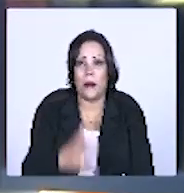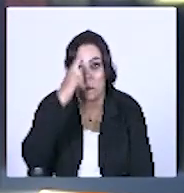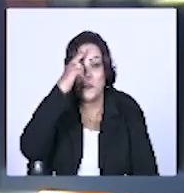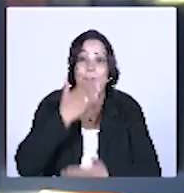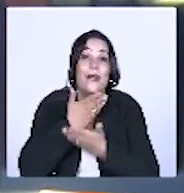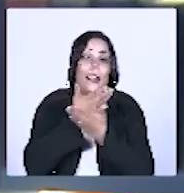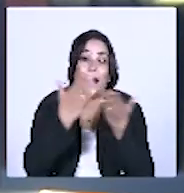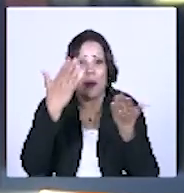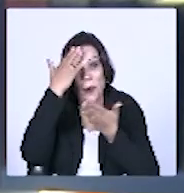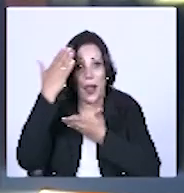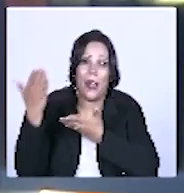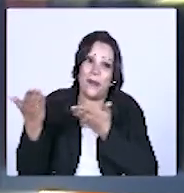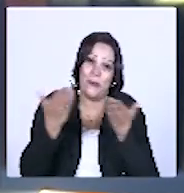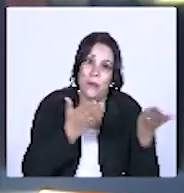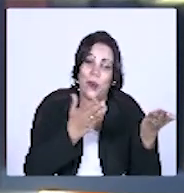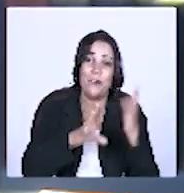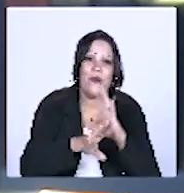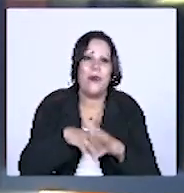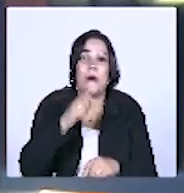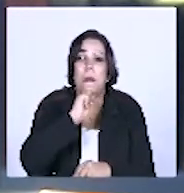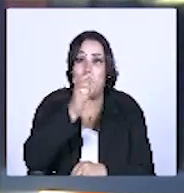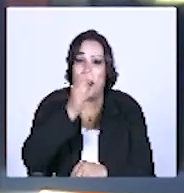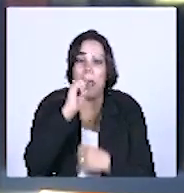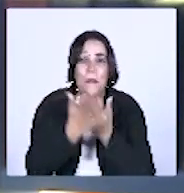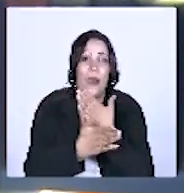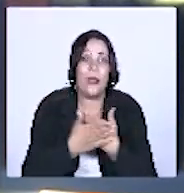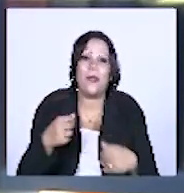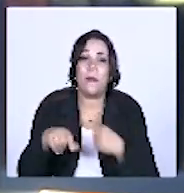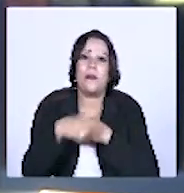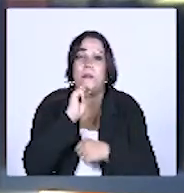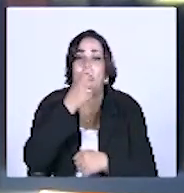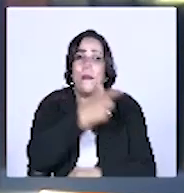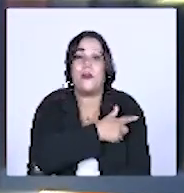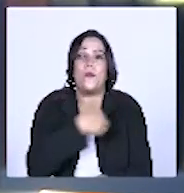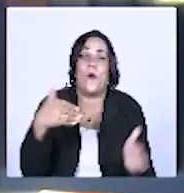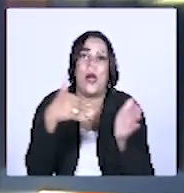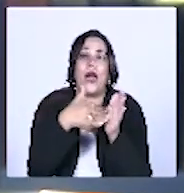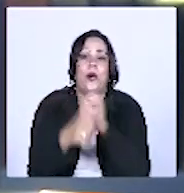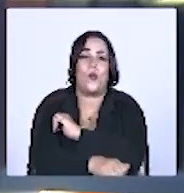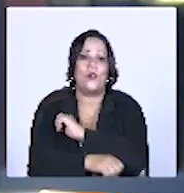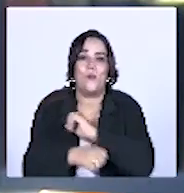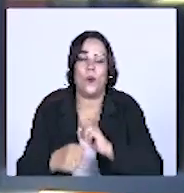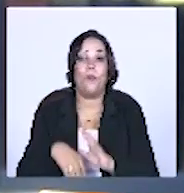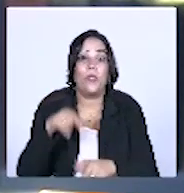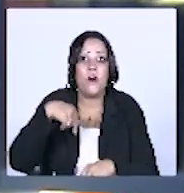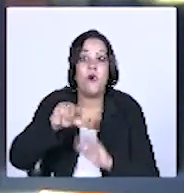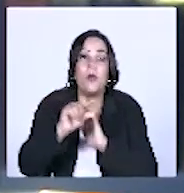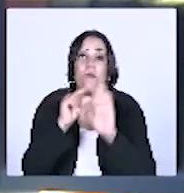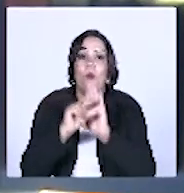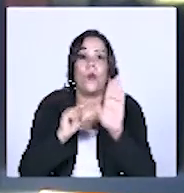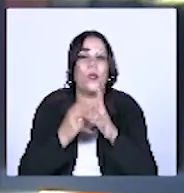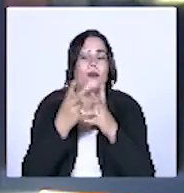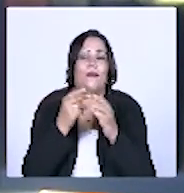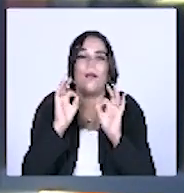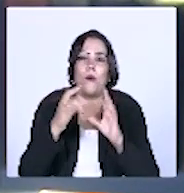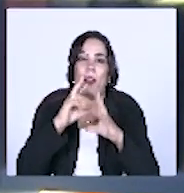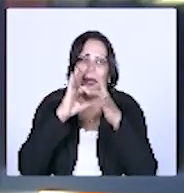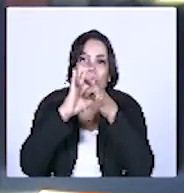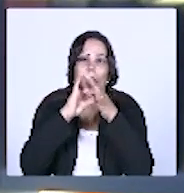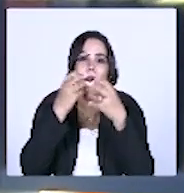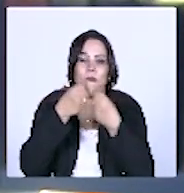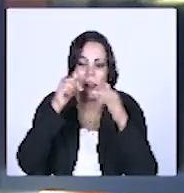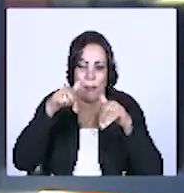مساء الخير واهلا وسهلا بحضراتكم في حلقه جديده من برنامج اخر الاسبوع عندنا موضوعات كتير النهارده عايزين نتكلم